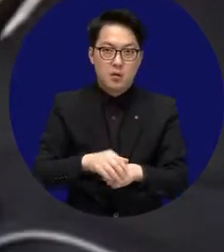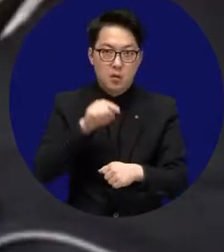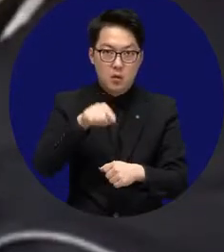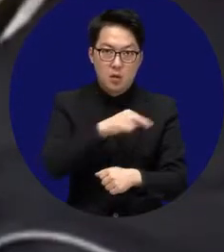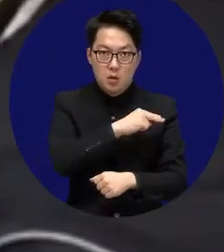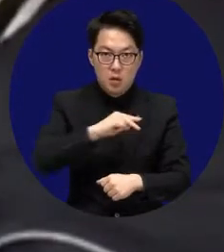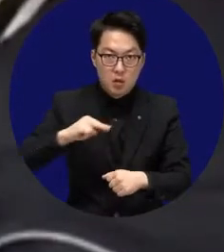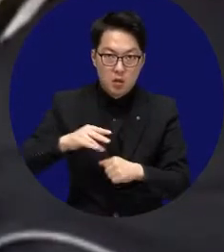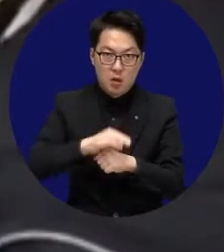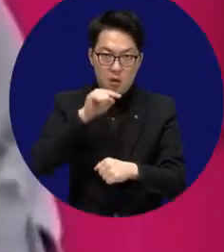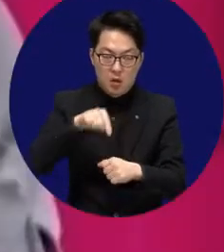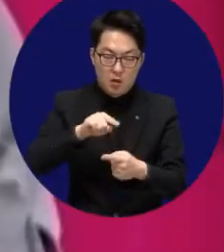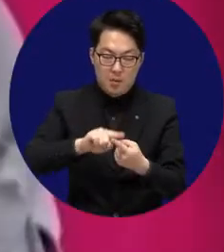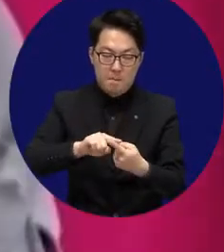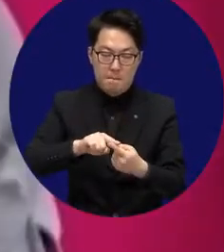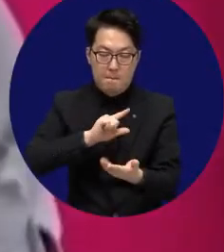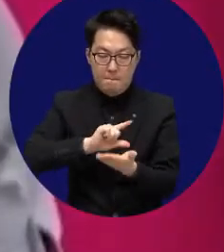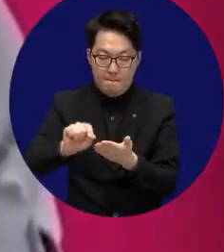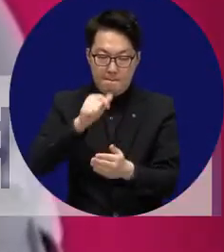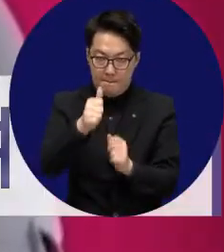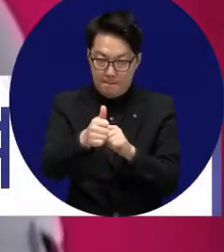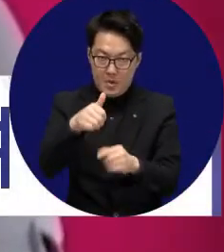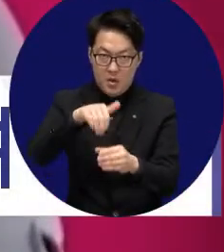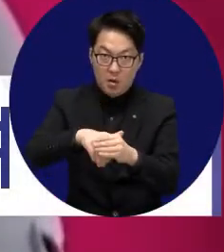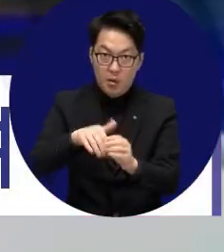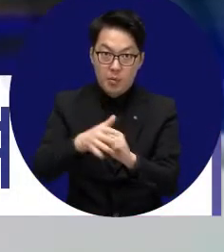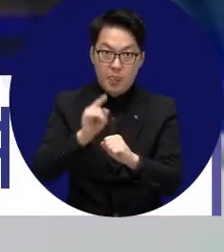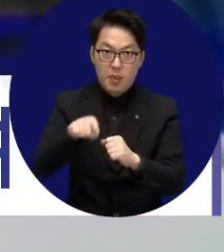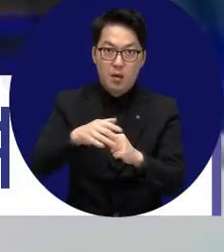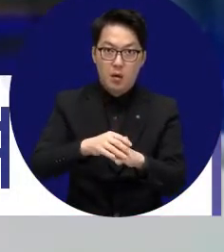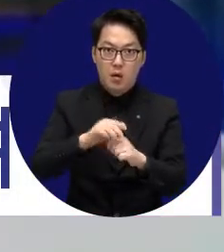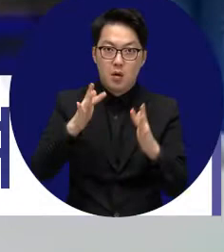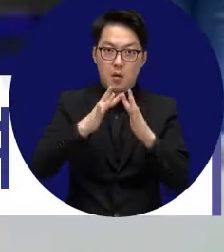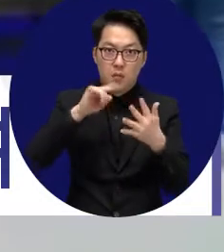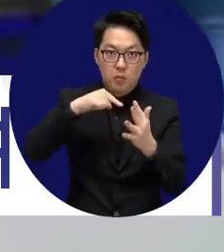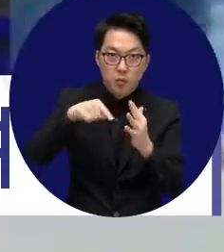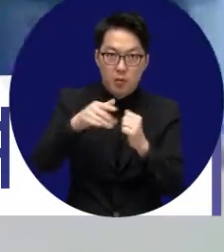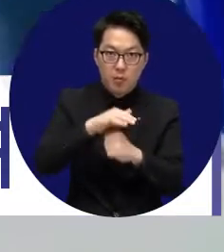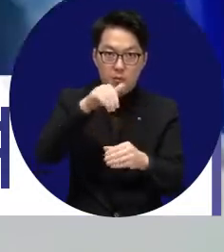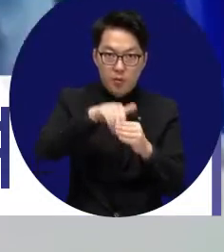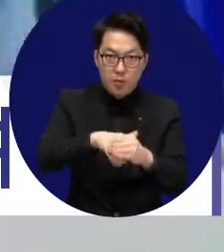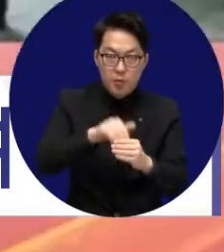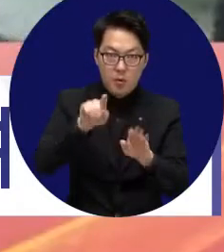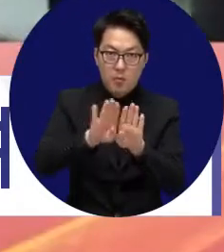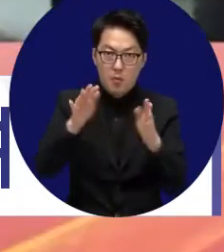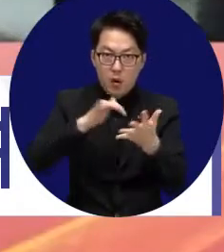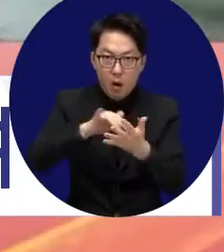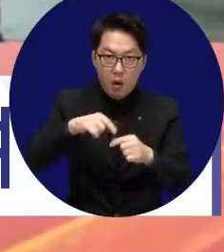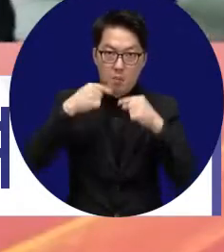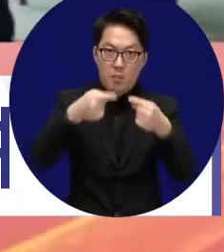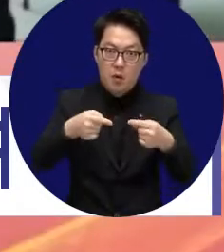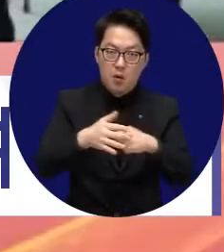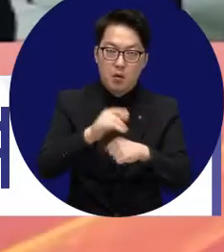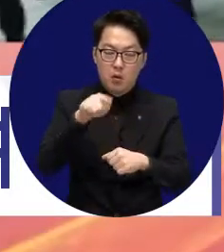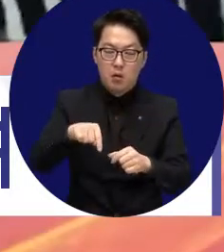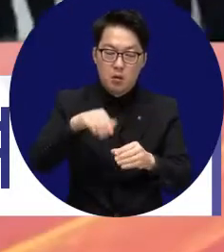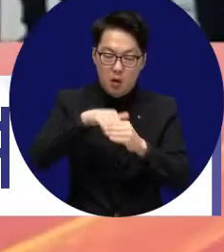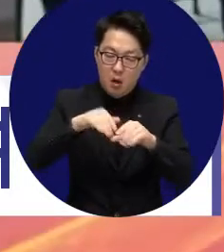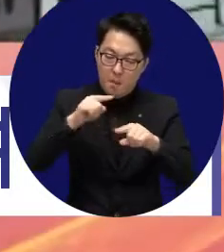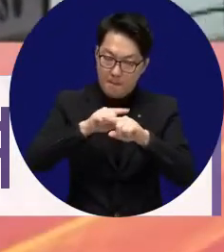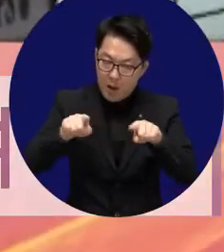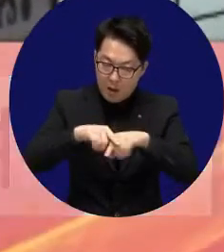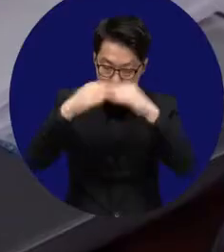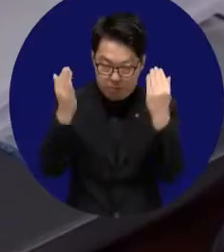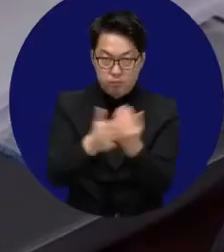중앙선거관리위원회는 인도네시아 지방단체장 선거에서 웹세미나, 투표 및 개표 참관, 선거평가 등 전 과정에